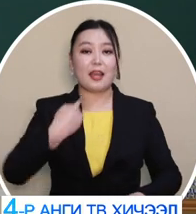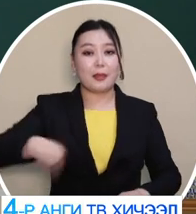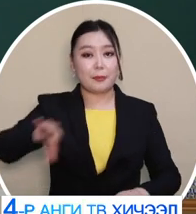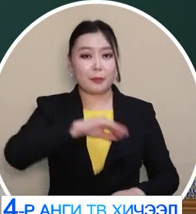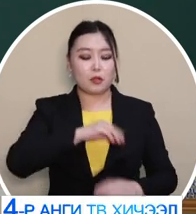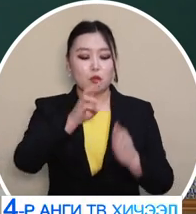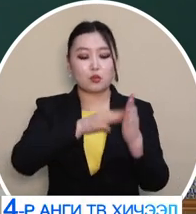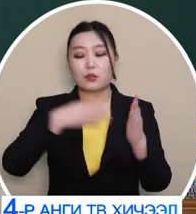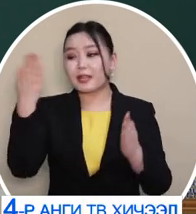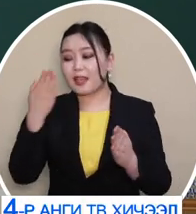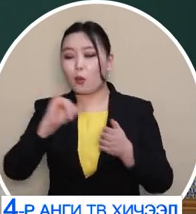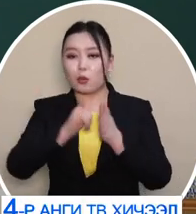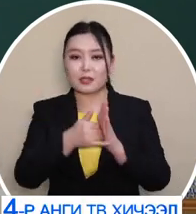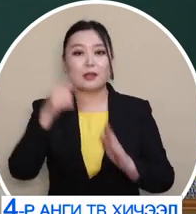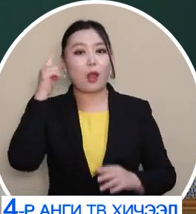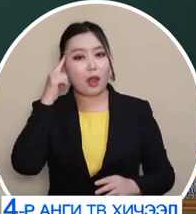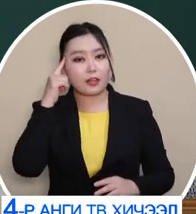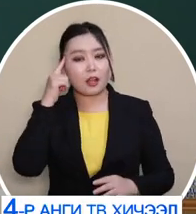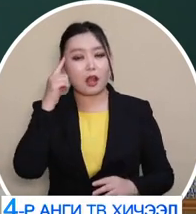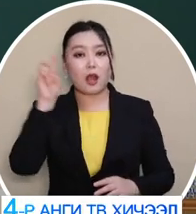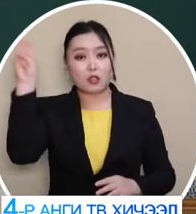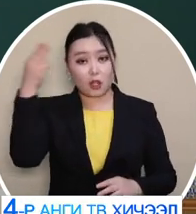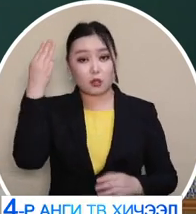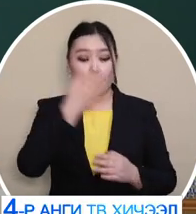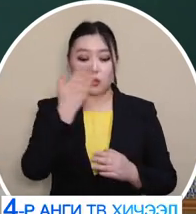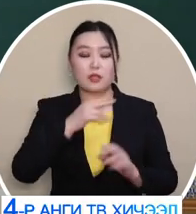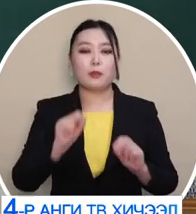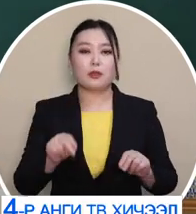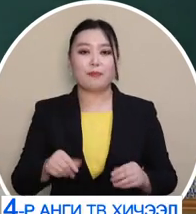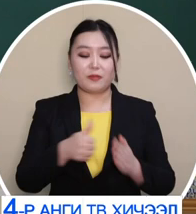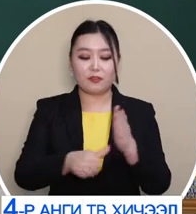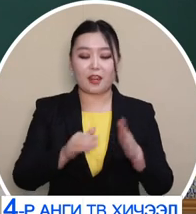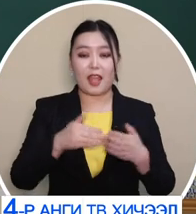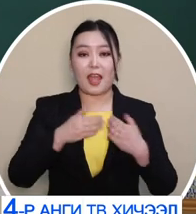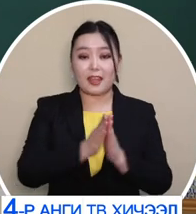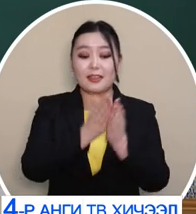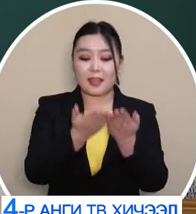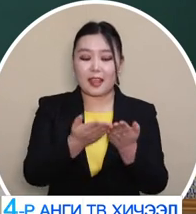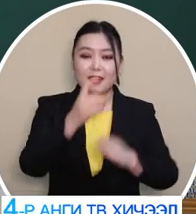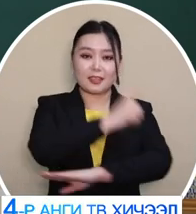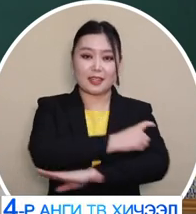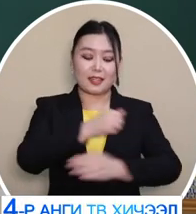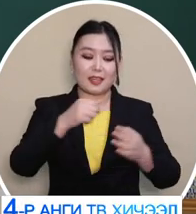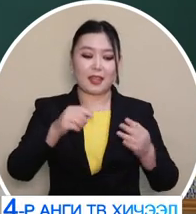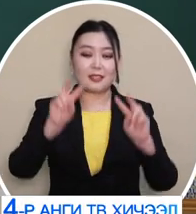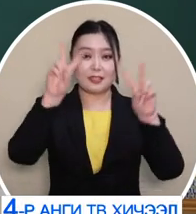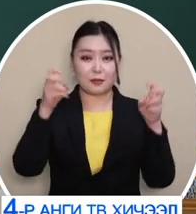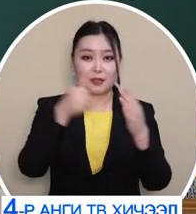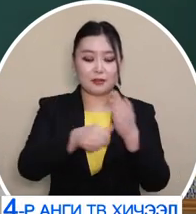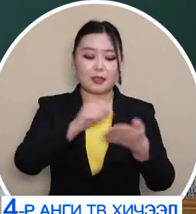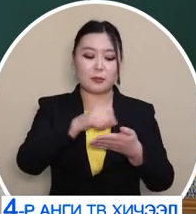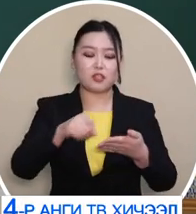утгыг ойлгон уран тод уншина. За дэвтрээ нэгээд хичээлийнхаа сэдвийг дэвтэртээ бичээрэй.